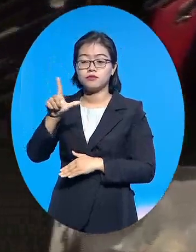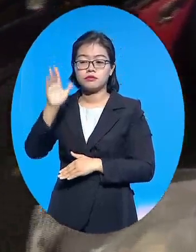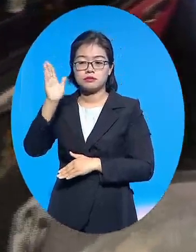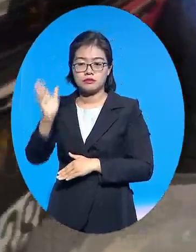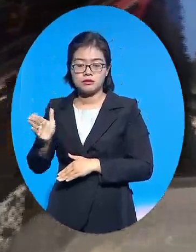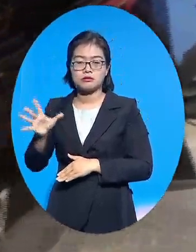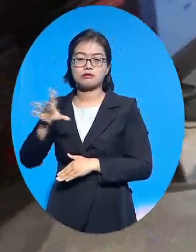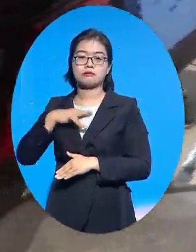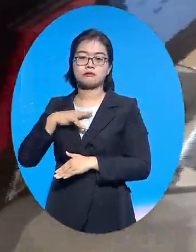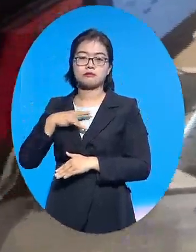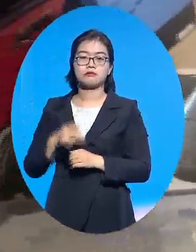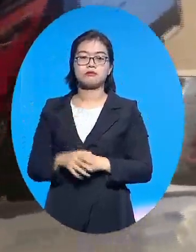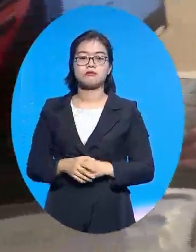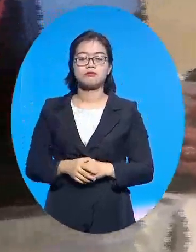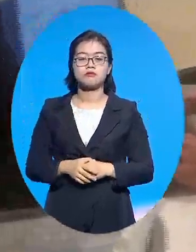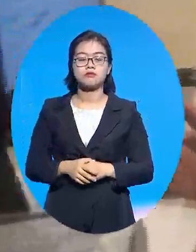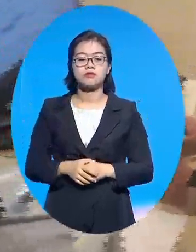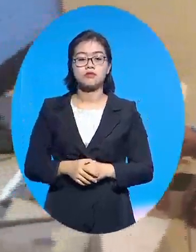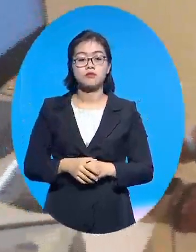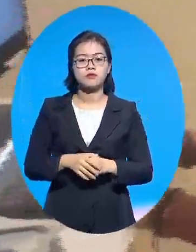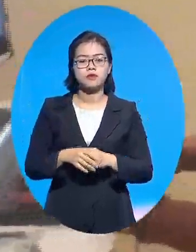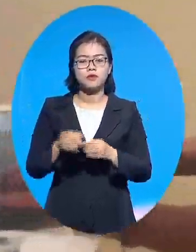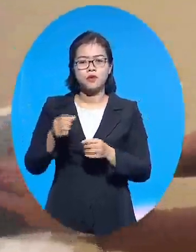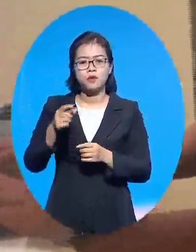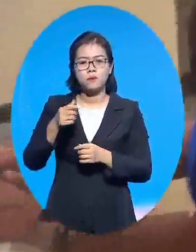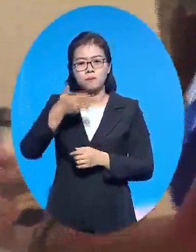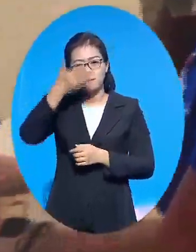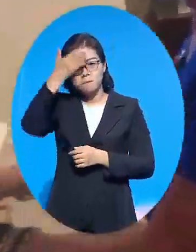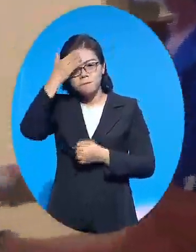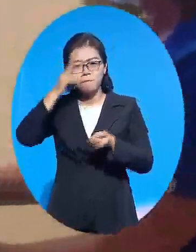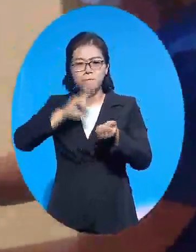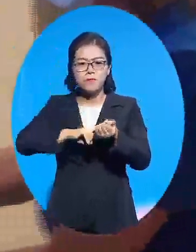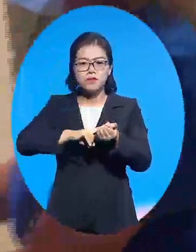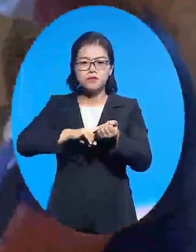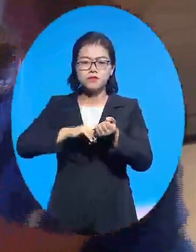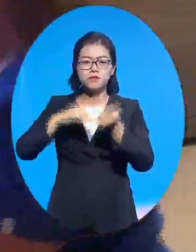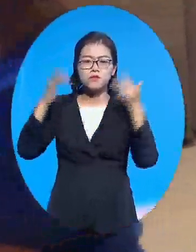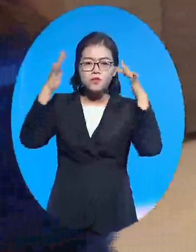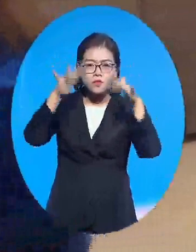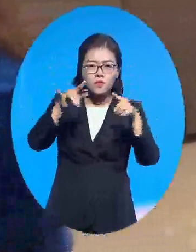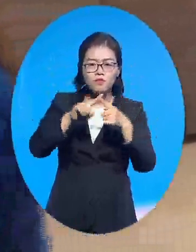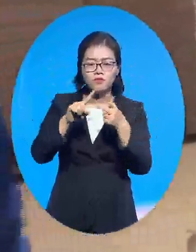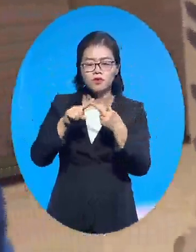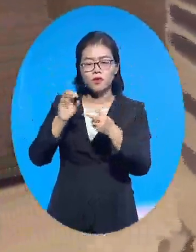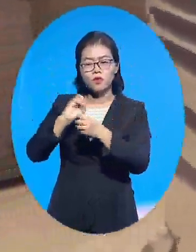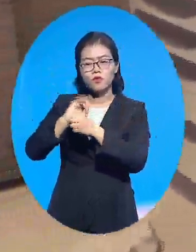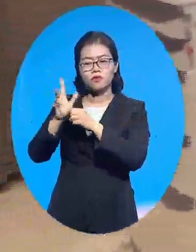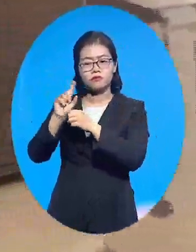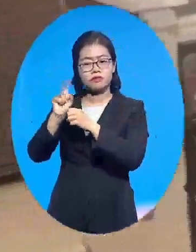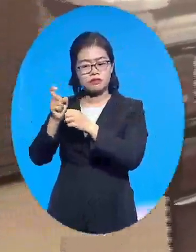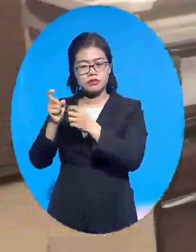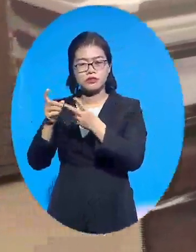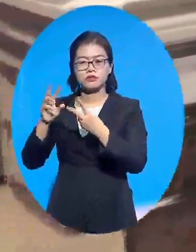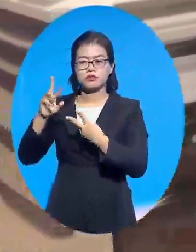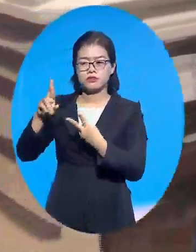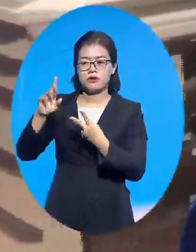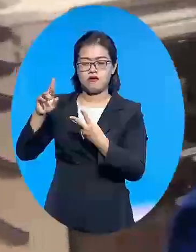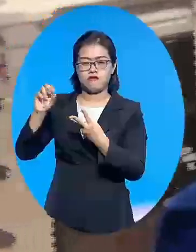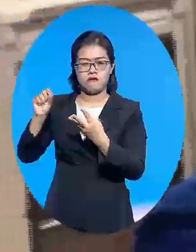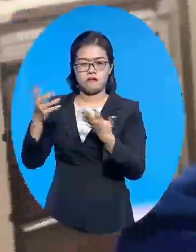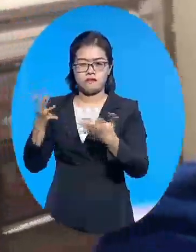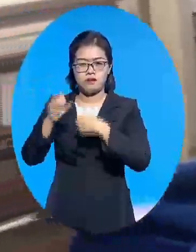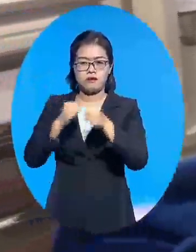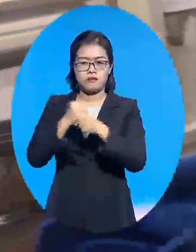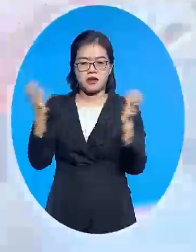số ca nhiễm rsv cùng lúc với cúm mùa da covid-19 khiến giới chức lo ngại nguy cơ dịch chồng dịch vào mùa đông năm